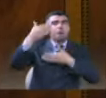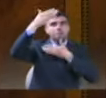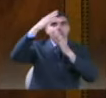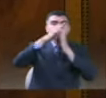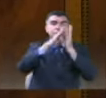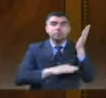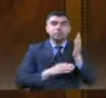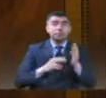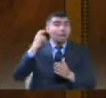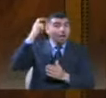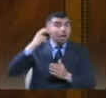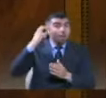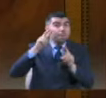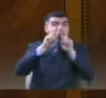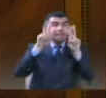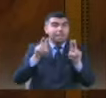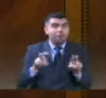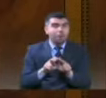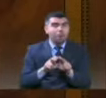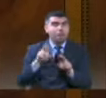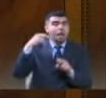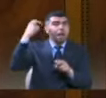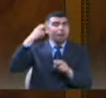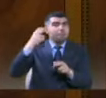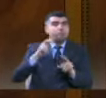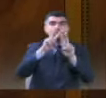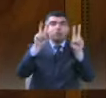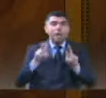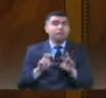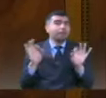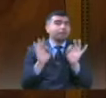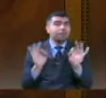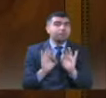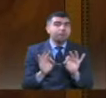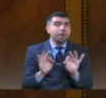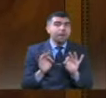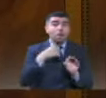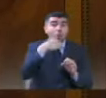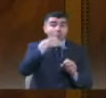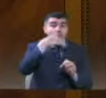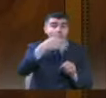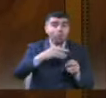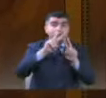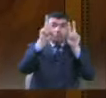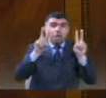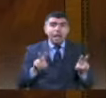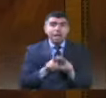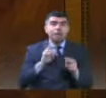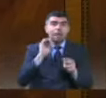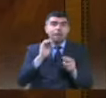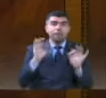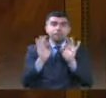وفكر في اللي عندهم الشهادات المتوسطه، وفكر في اللي ما عندهم الشهادات، وقول مع راسك باللي هذوك اللي ما عندهم الشهادات اولى،